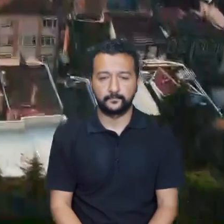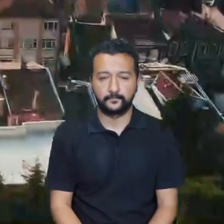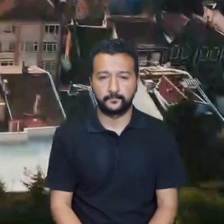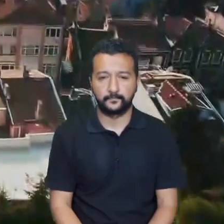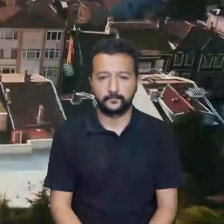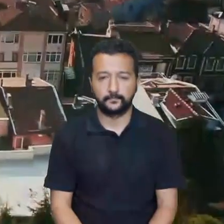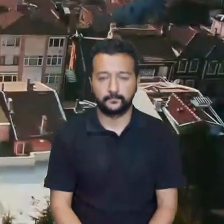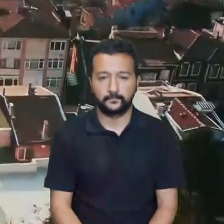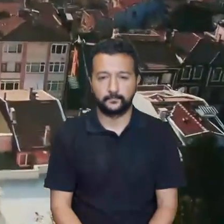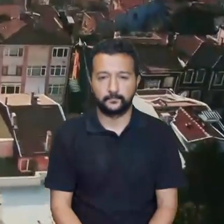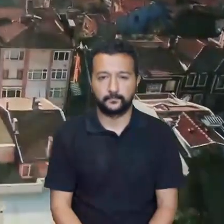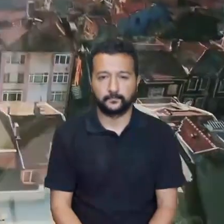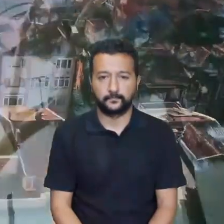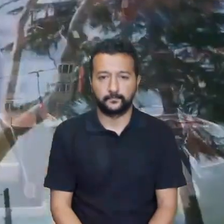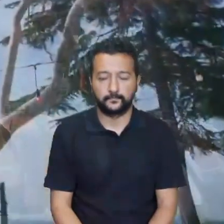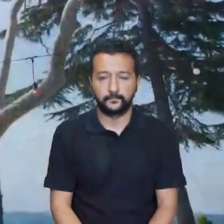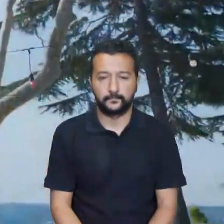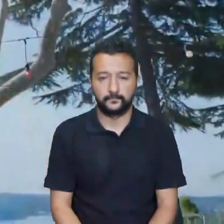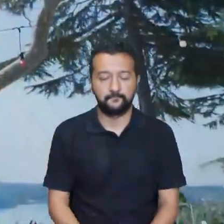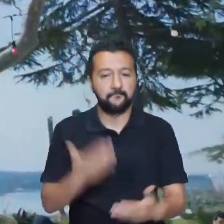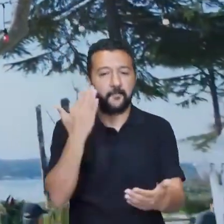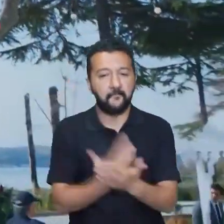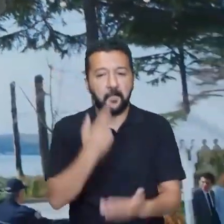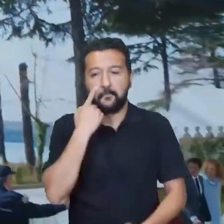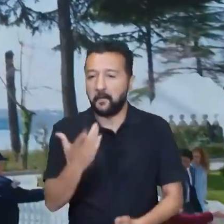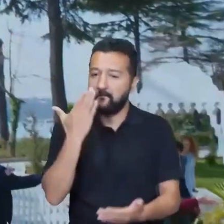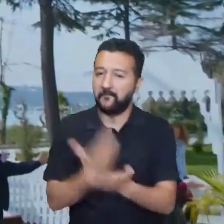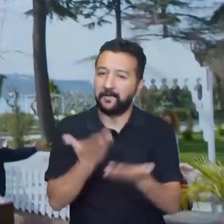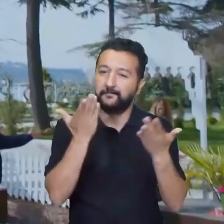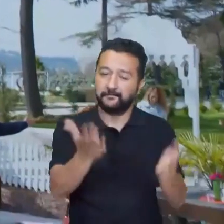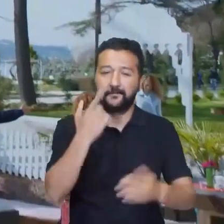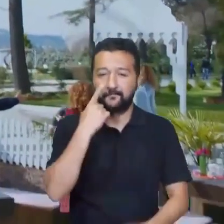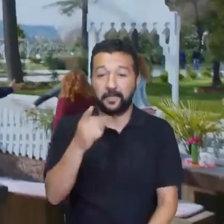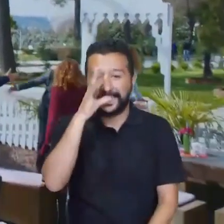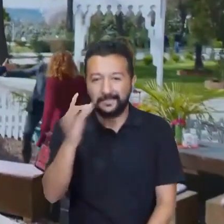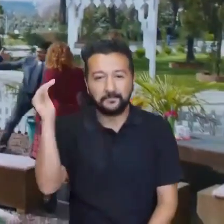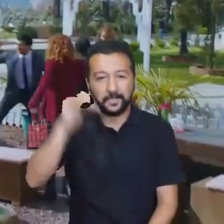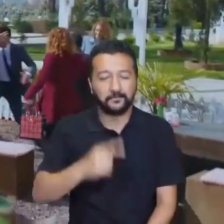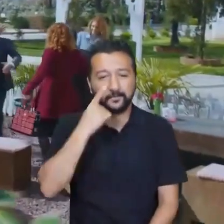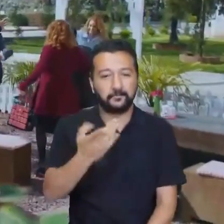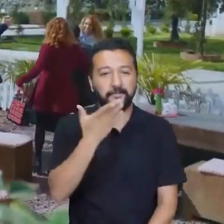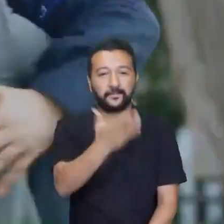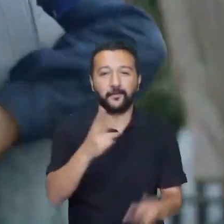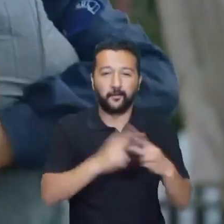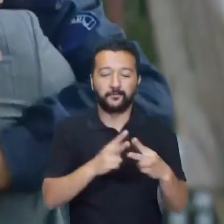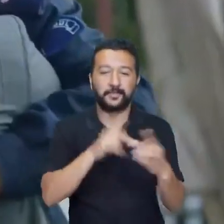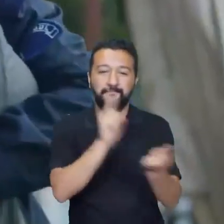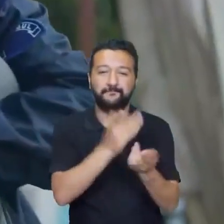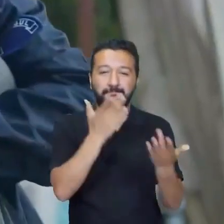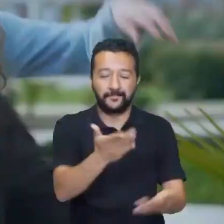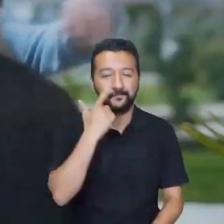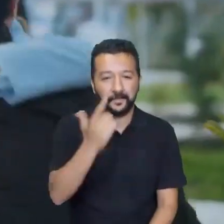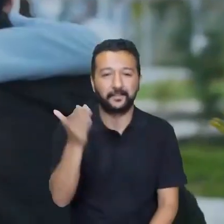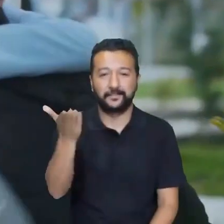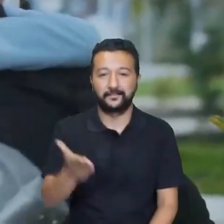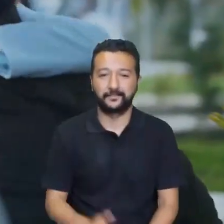Gündüz saatlerinde semte kuş bakışı. Vay vay vay vay vay vay vay. Deniz kenarında beyaz çitle çevrili bahçeye